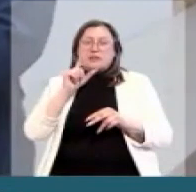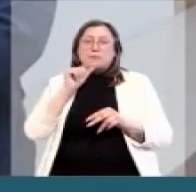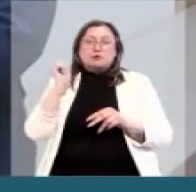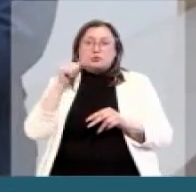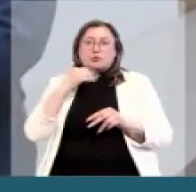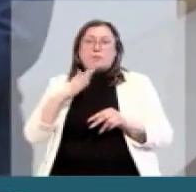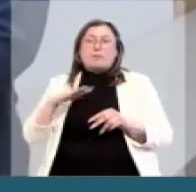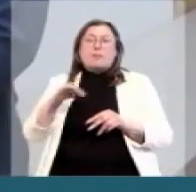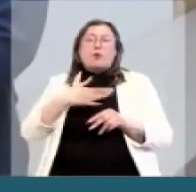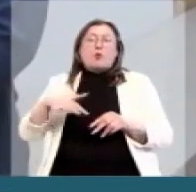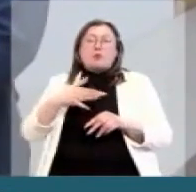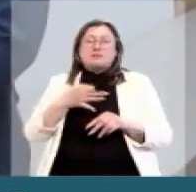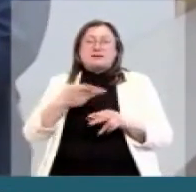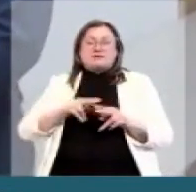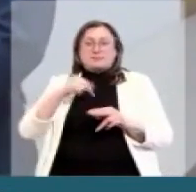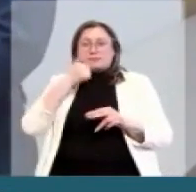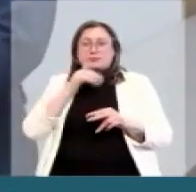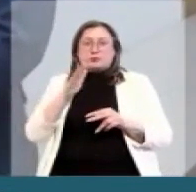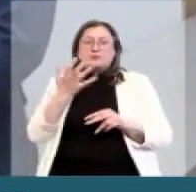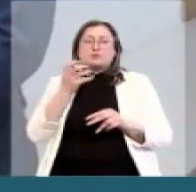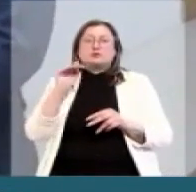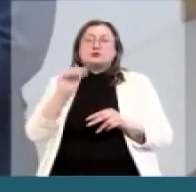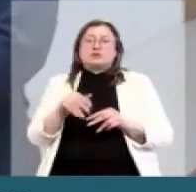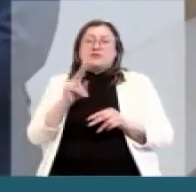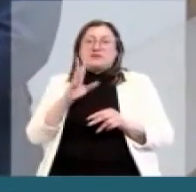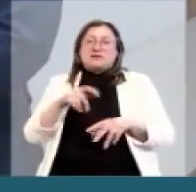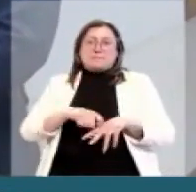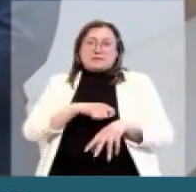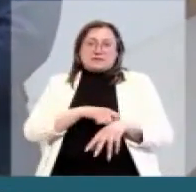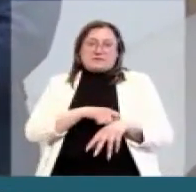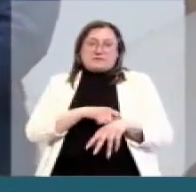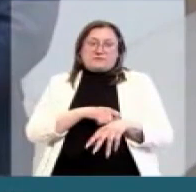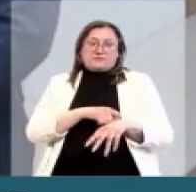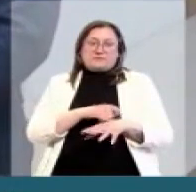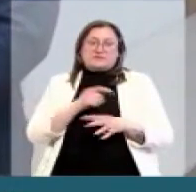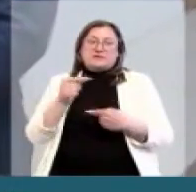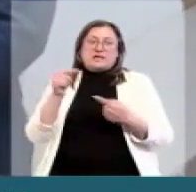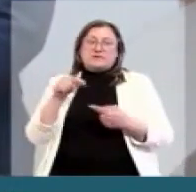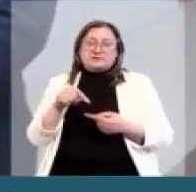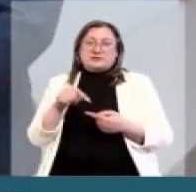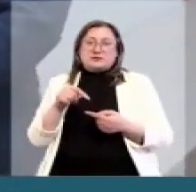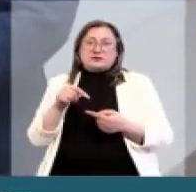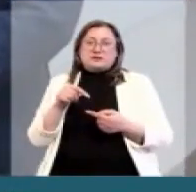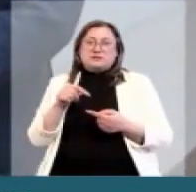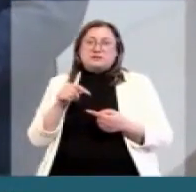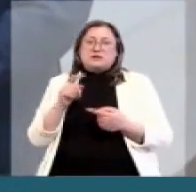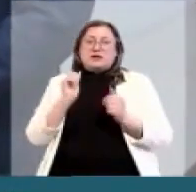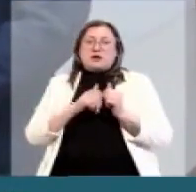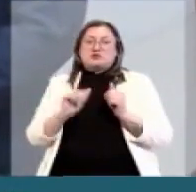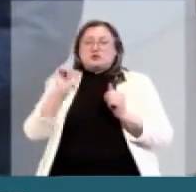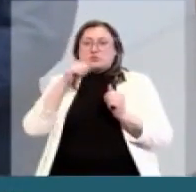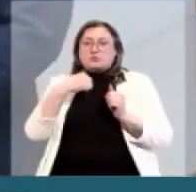по области, то в этом году задача стоит у нас 500 тысяч квадратных метров. Соответственно, с каждым